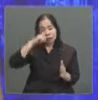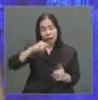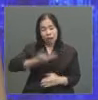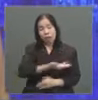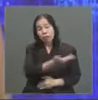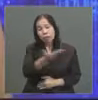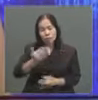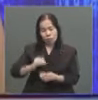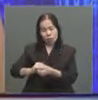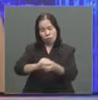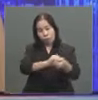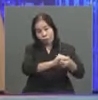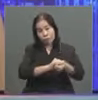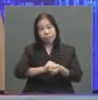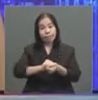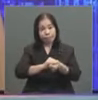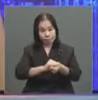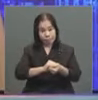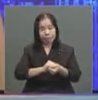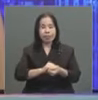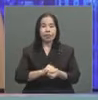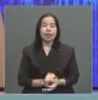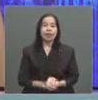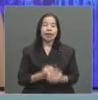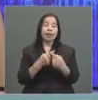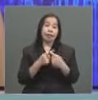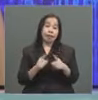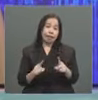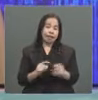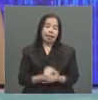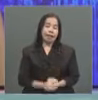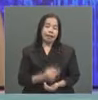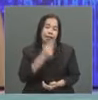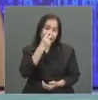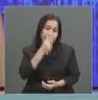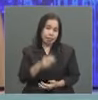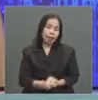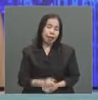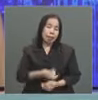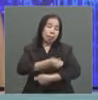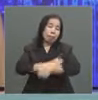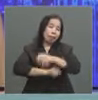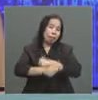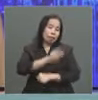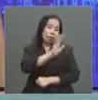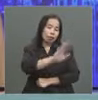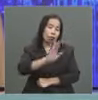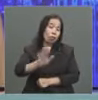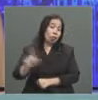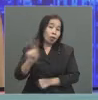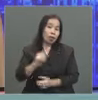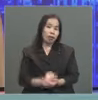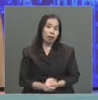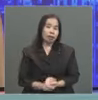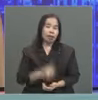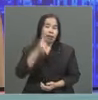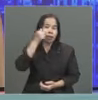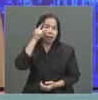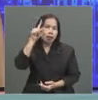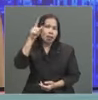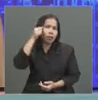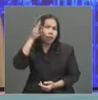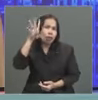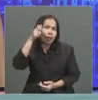มมือกันก็ปรากฏว่าจากการปฏิบัติตลอดระยะเวลา 4-5 วันที่ผ่านม